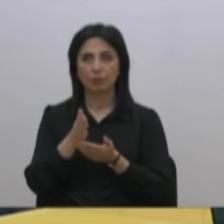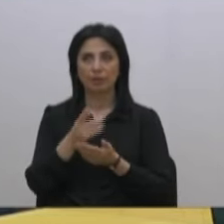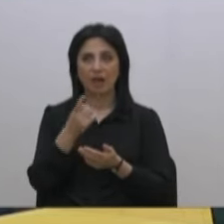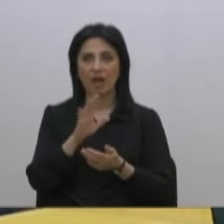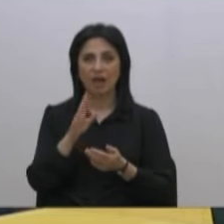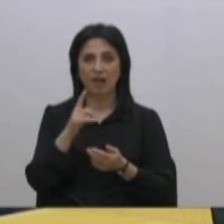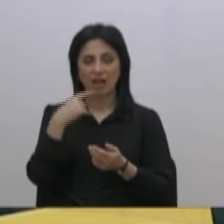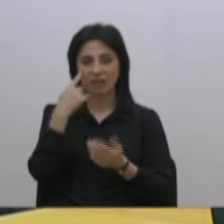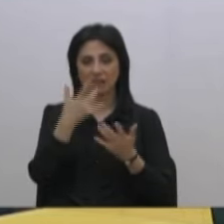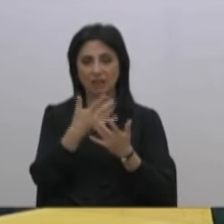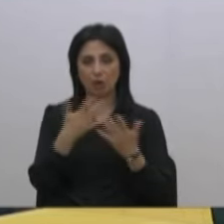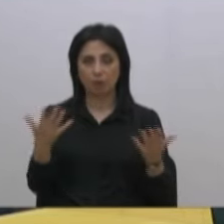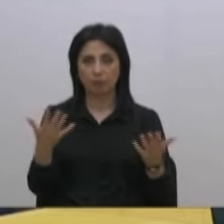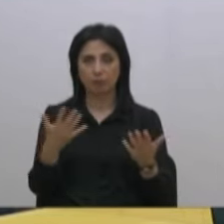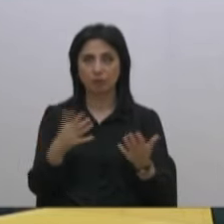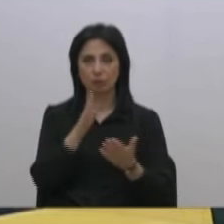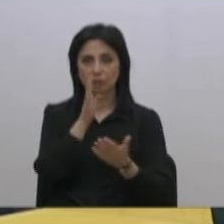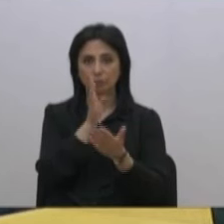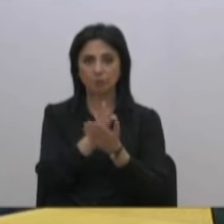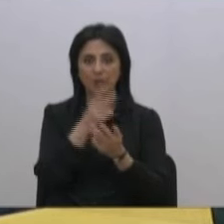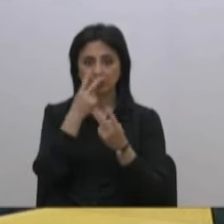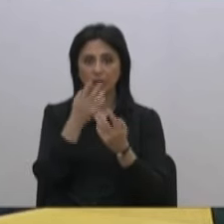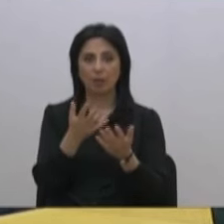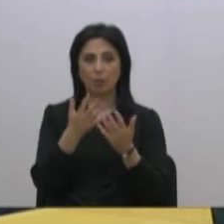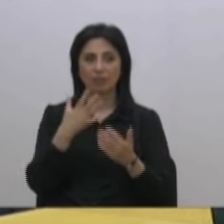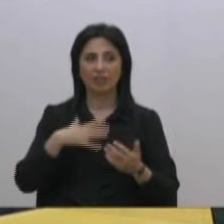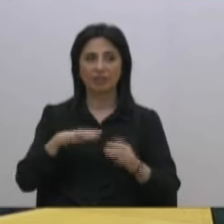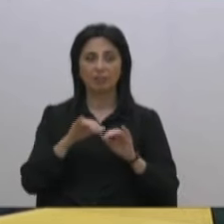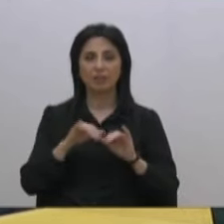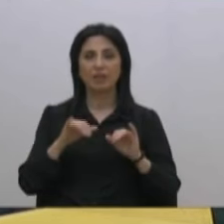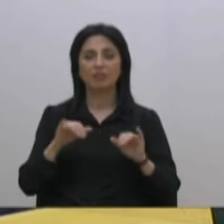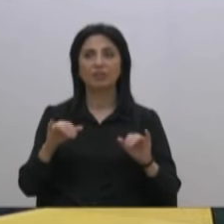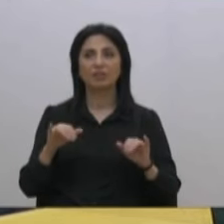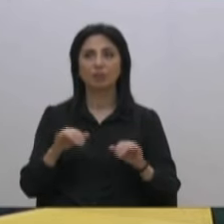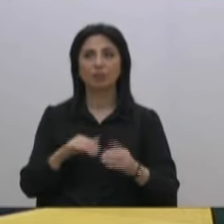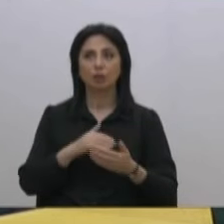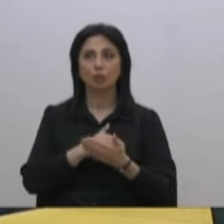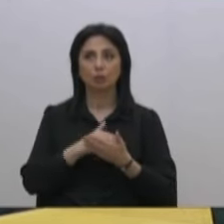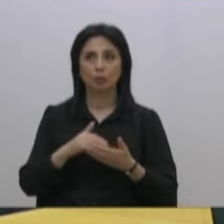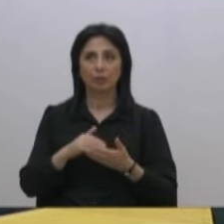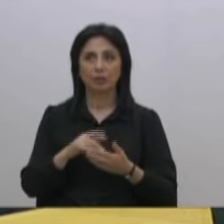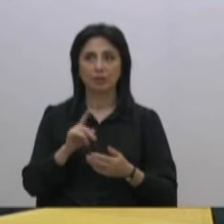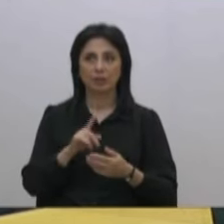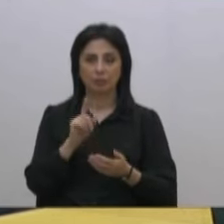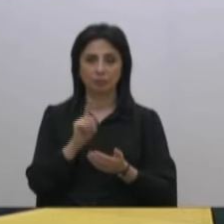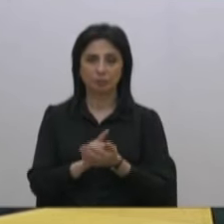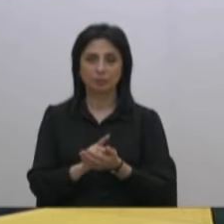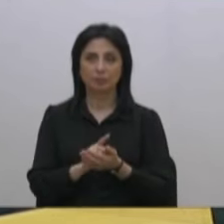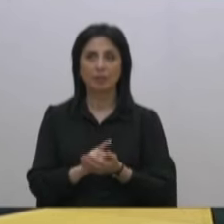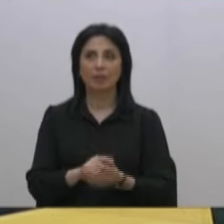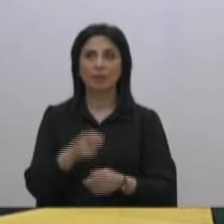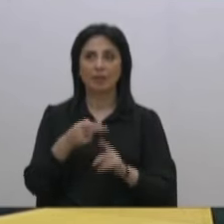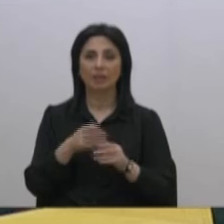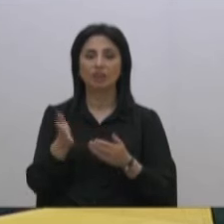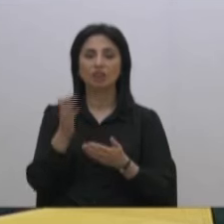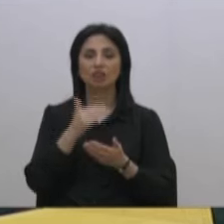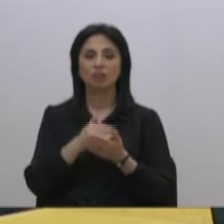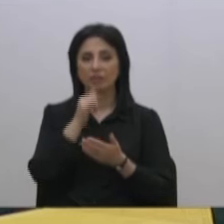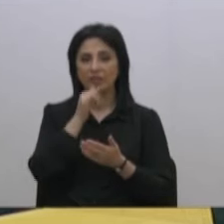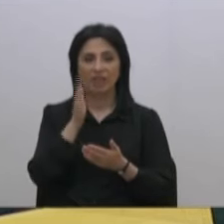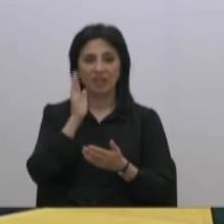არაერთ სახეობაში, პირდაპირ გამოხატავს ქვეყნის განვითარების დონეს. და რასაკვირველია, ეს შედეგები